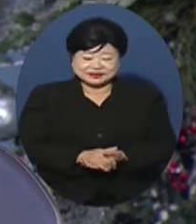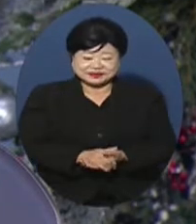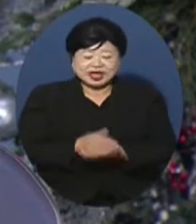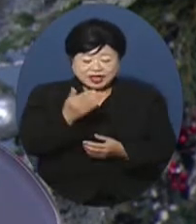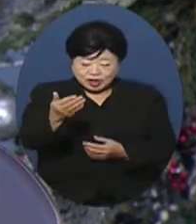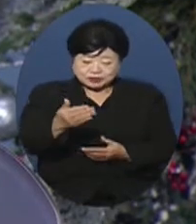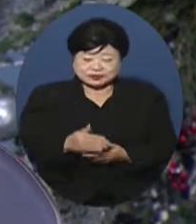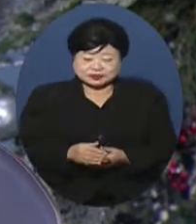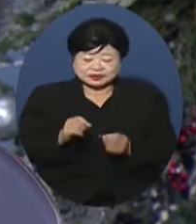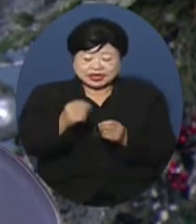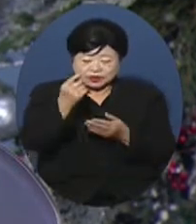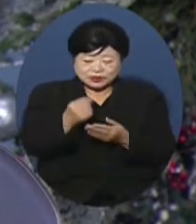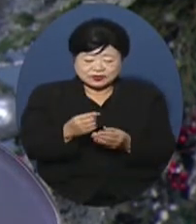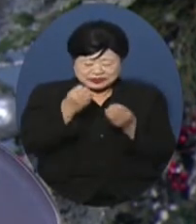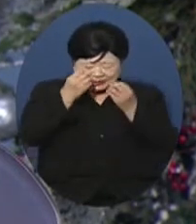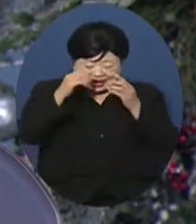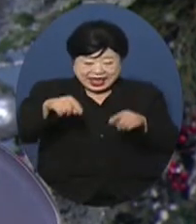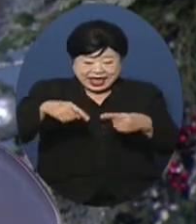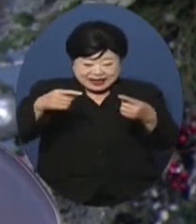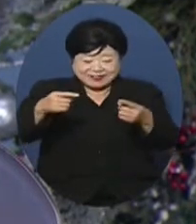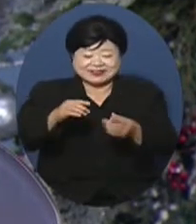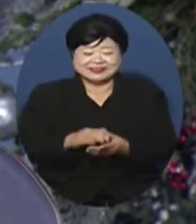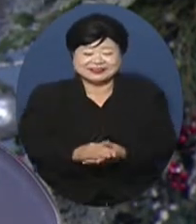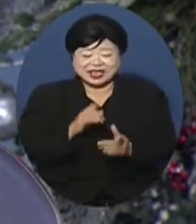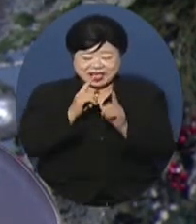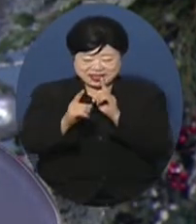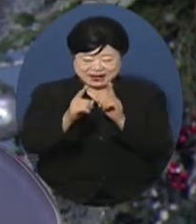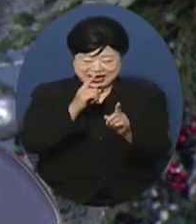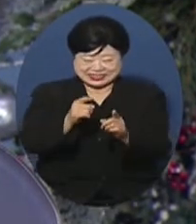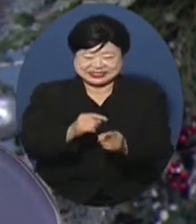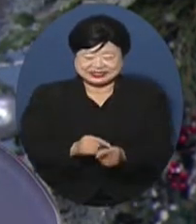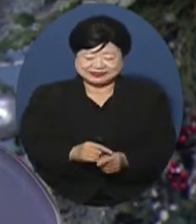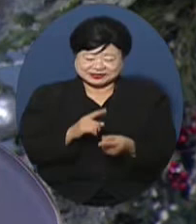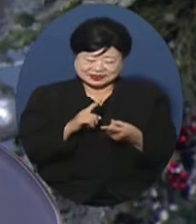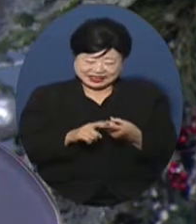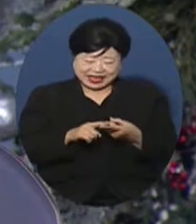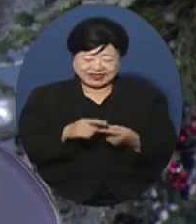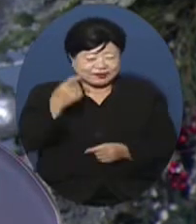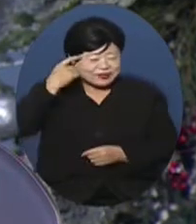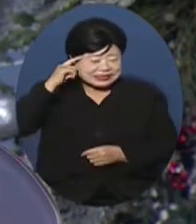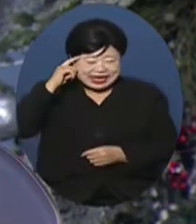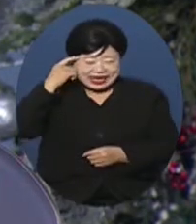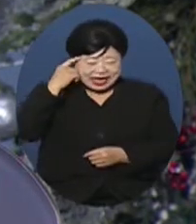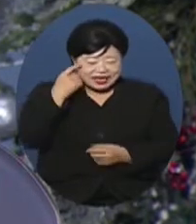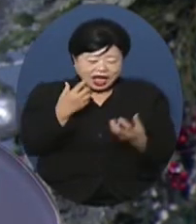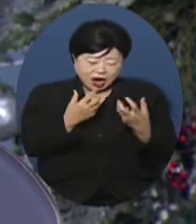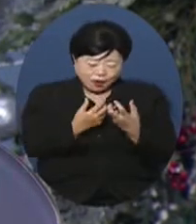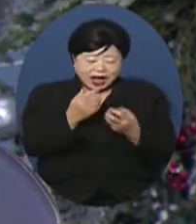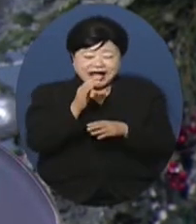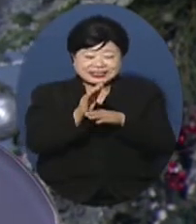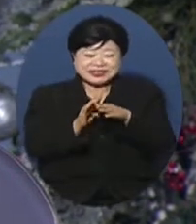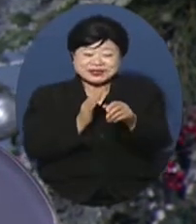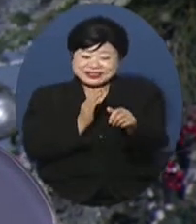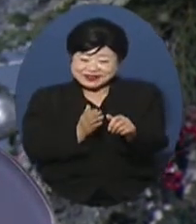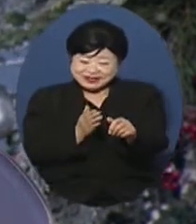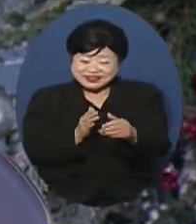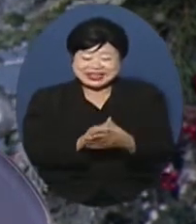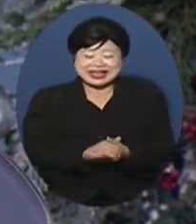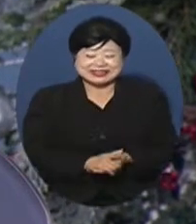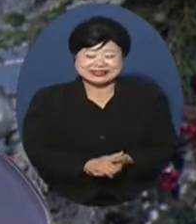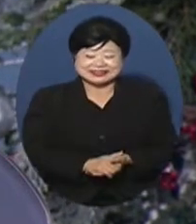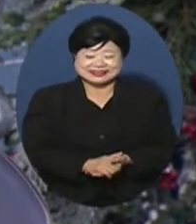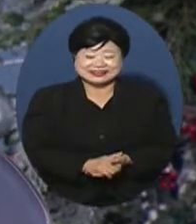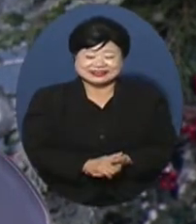여러분 배나온 새해에도 이 말씀을 여러분 생강에 꽉 채울 시기 받는 거야